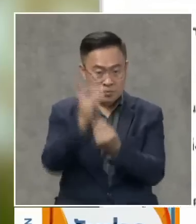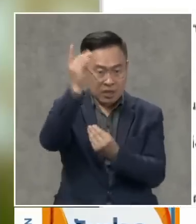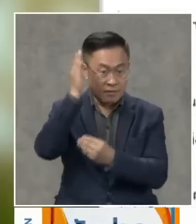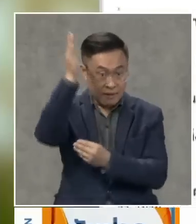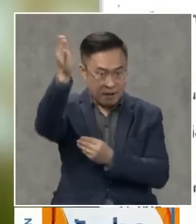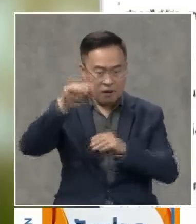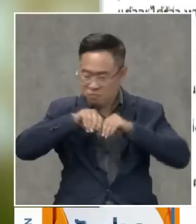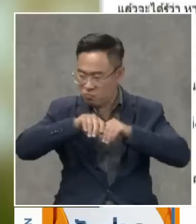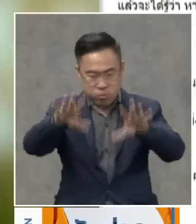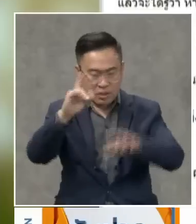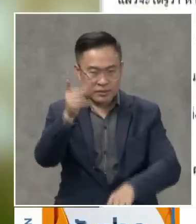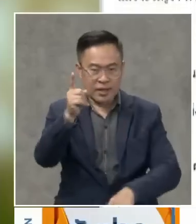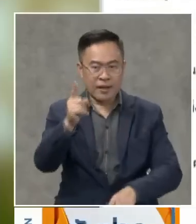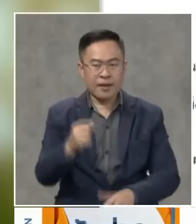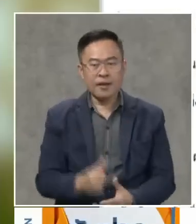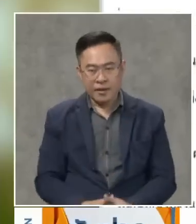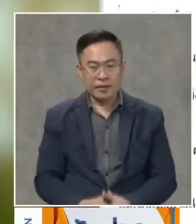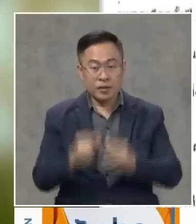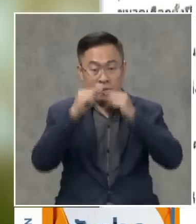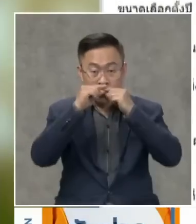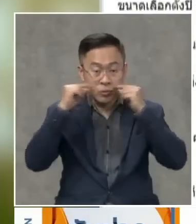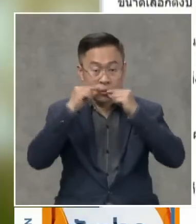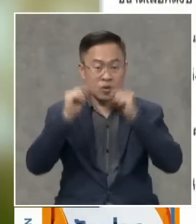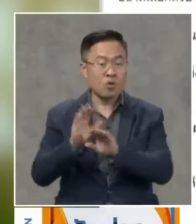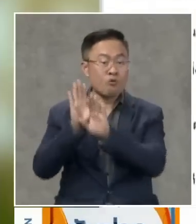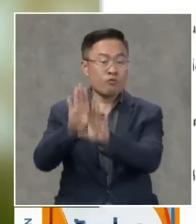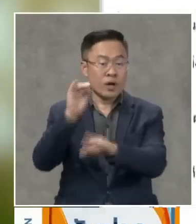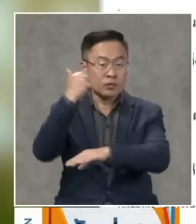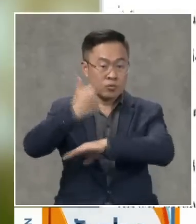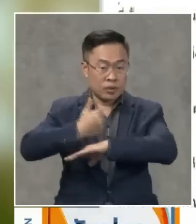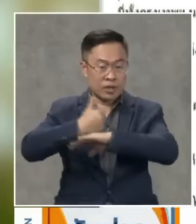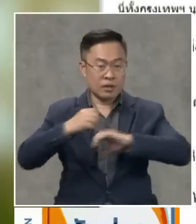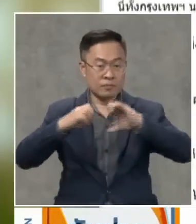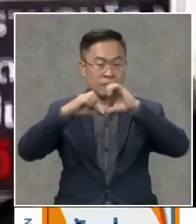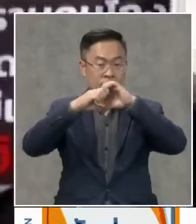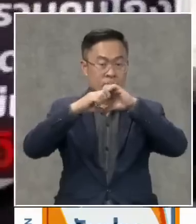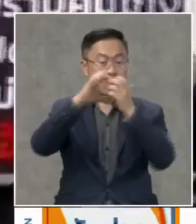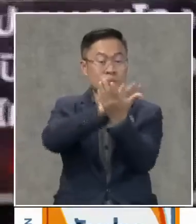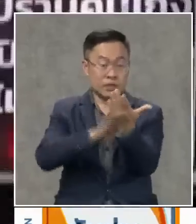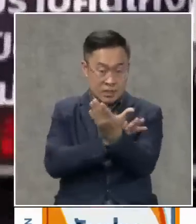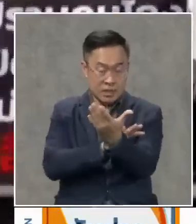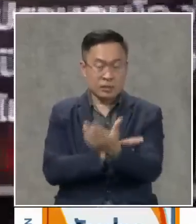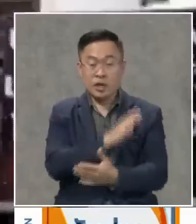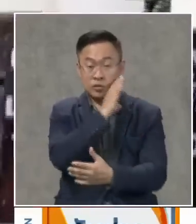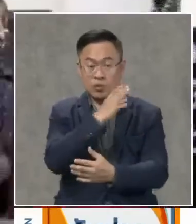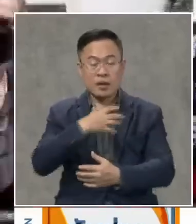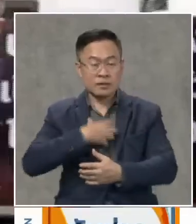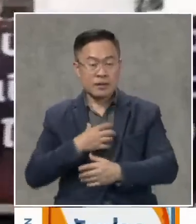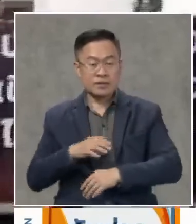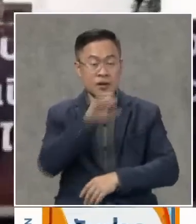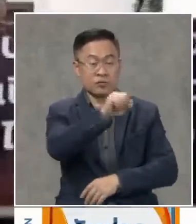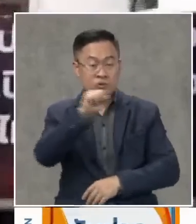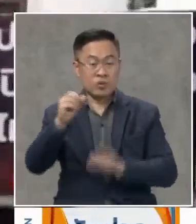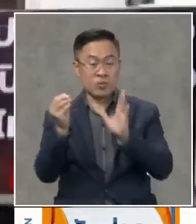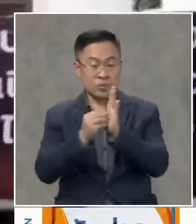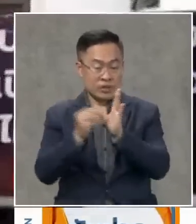ะคะทีนี้เนี่ยคุณชูวิทย์ก็ฝากไปถึงทางด้านของหัวหน้าพรรคภูมิใจไทยนะคะบอกว่าถ้าหากคิดจะปักธงได้ส.ส.ก